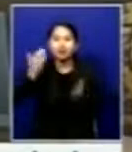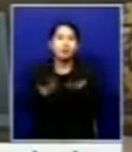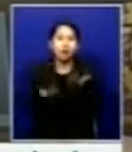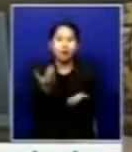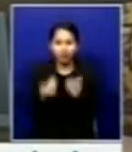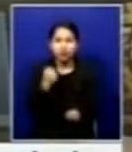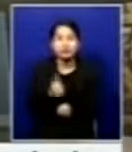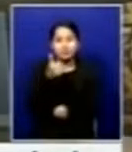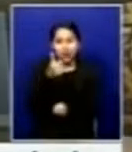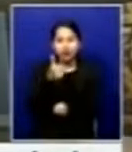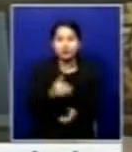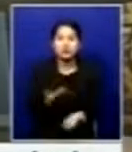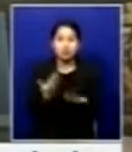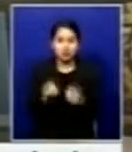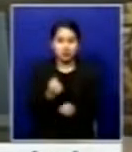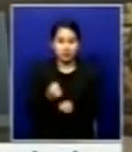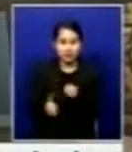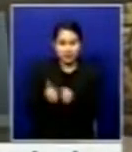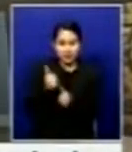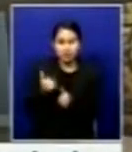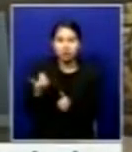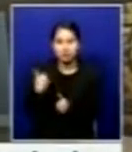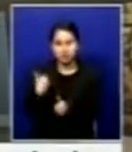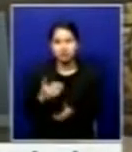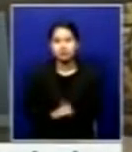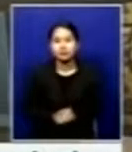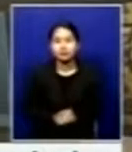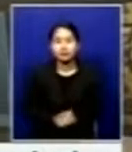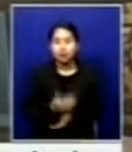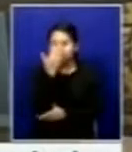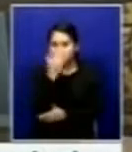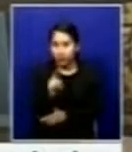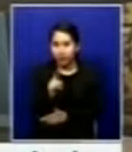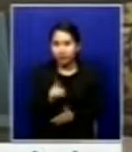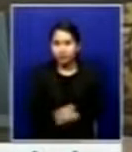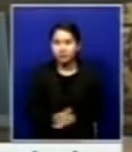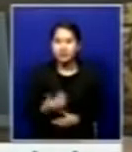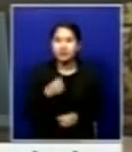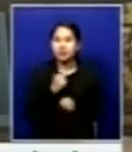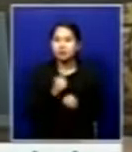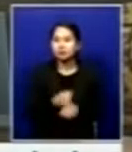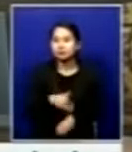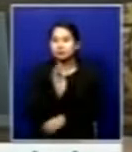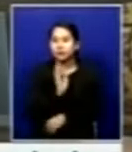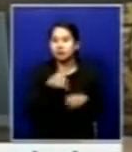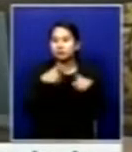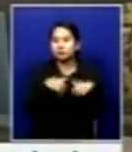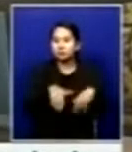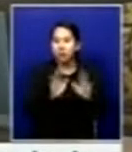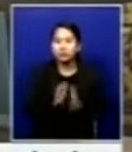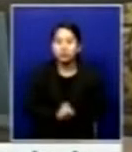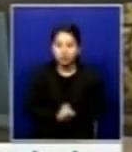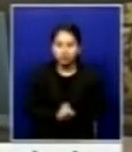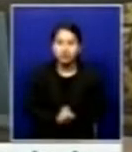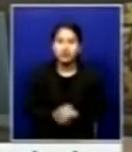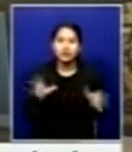ก็ทำได้หรือจะทำได้ดีกว่านี้อีกเพราะหลายเรื่องนะครับที่ท่านไม่ทำปล่อยปละละเลยเรื่อง